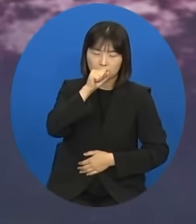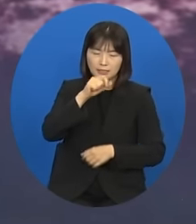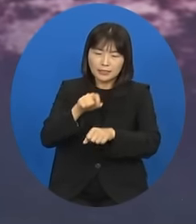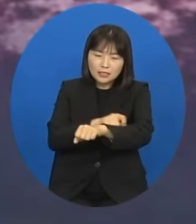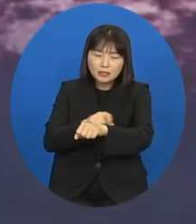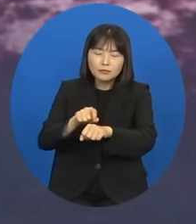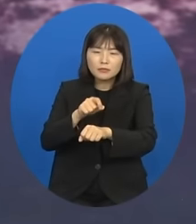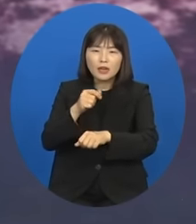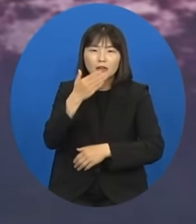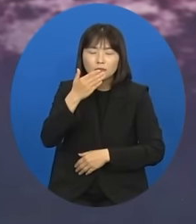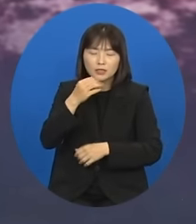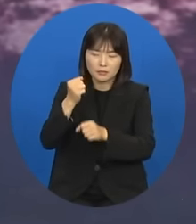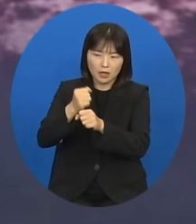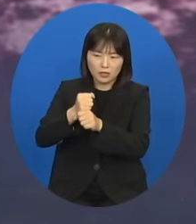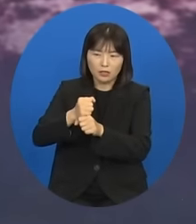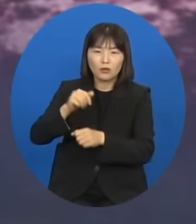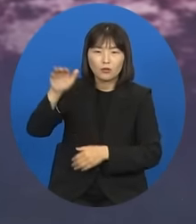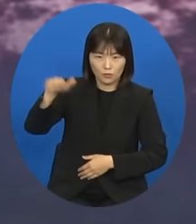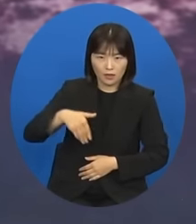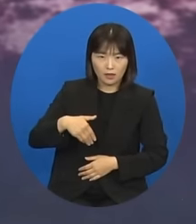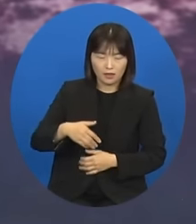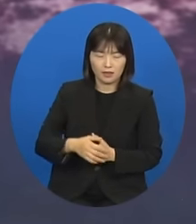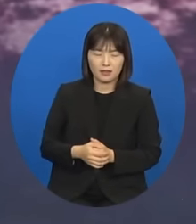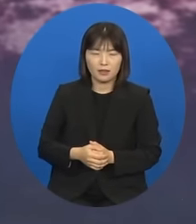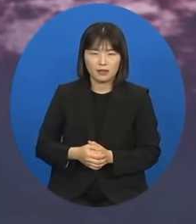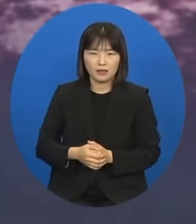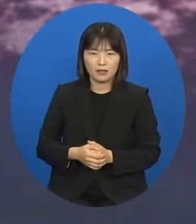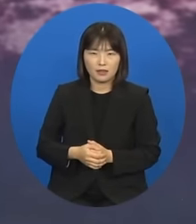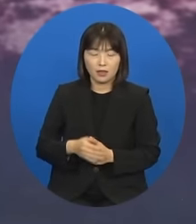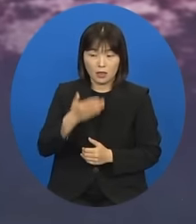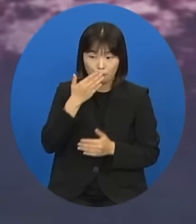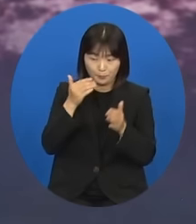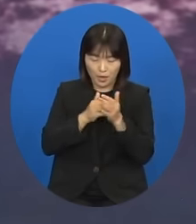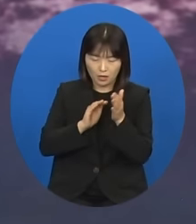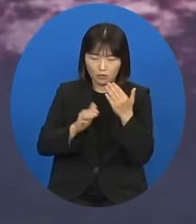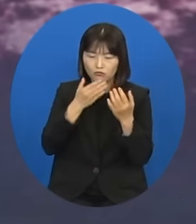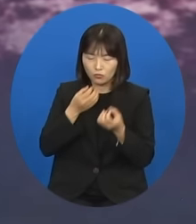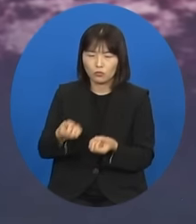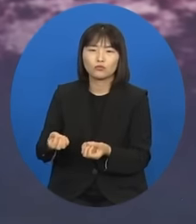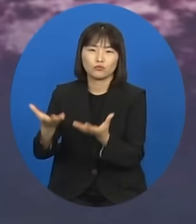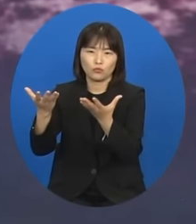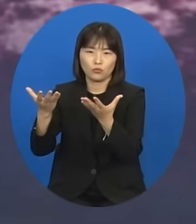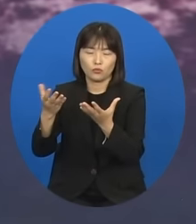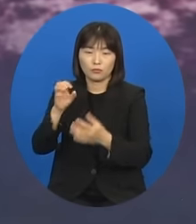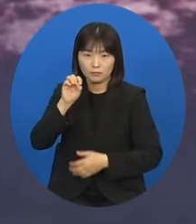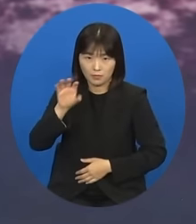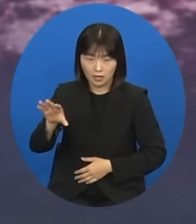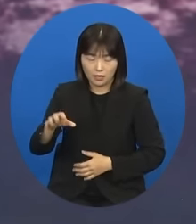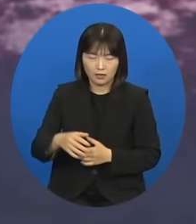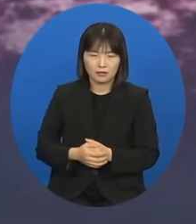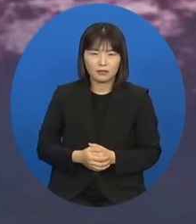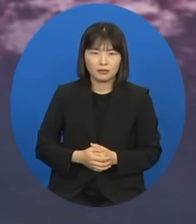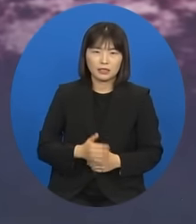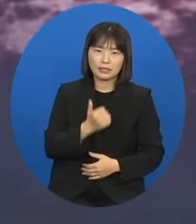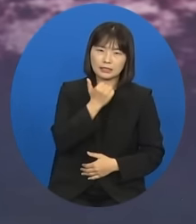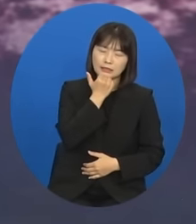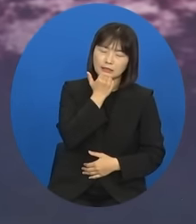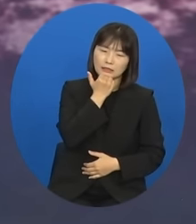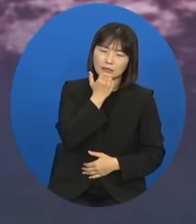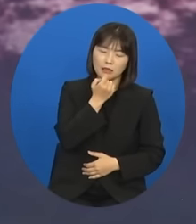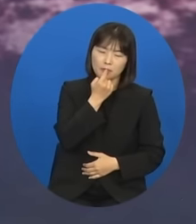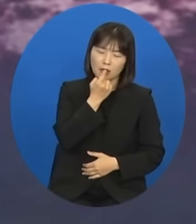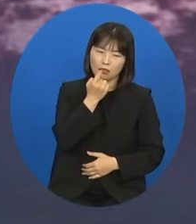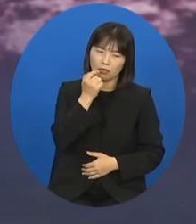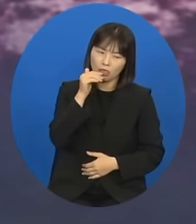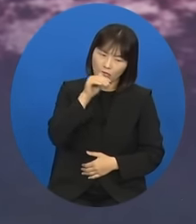그것을 먹고 너에게 마음껏 축복을 하겠다는 것이죠 아마 이삭의 입맛이 좋지 않았던지